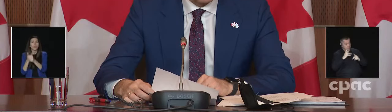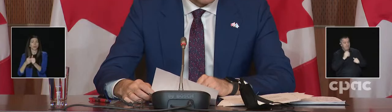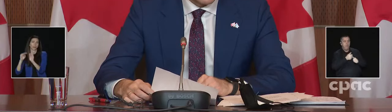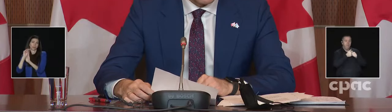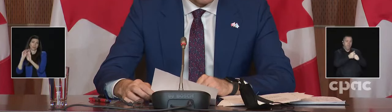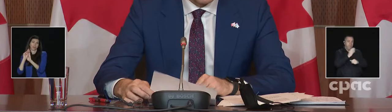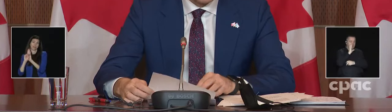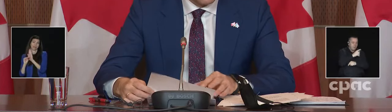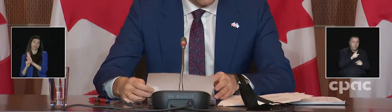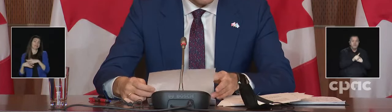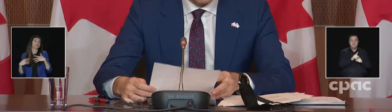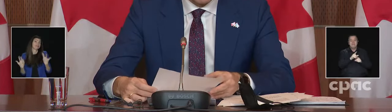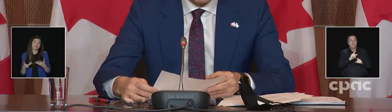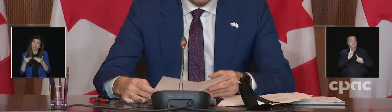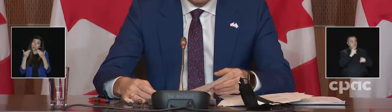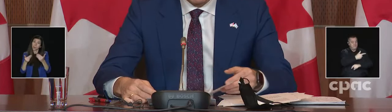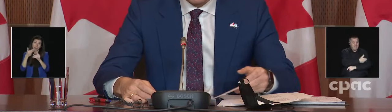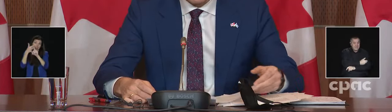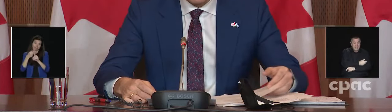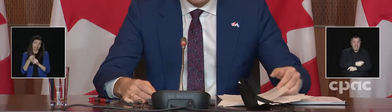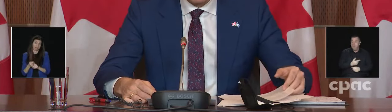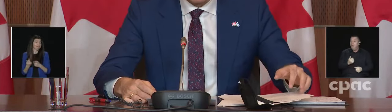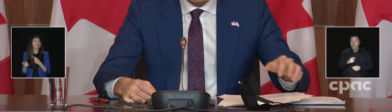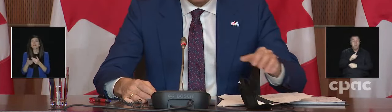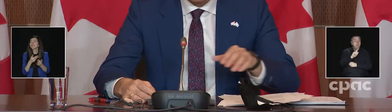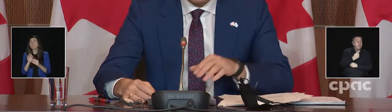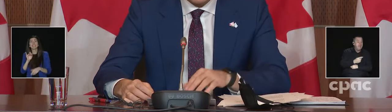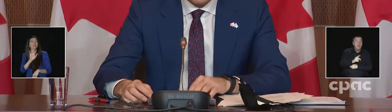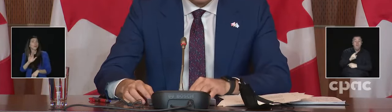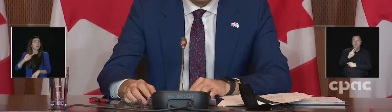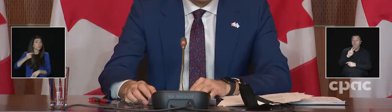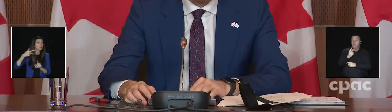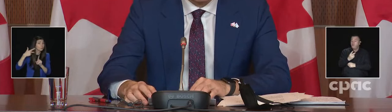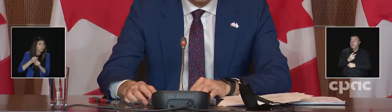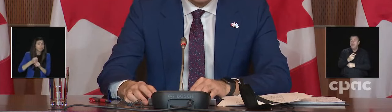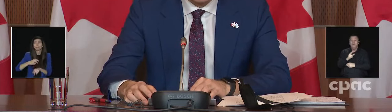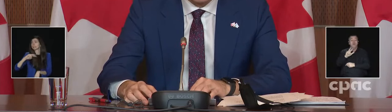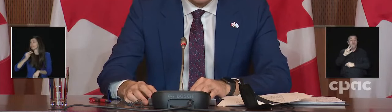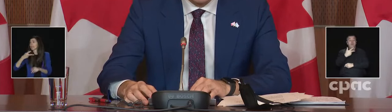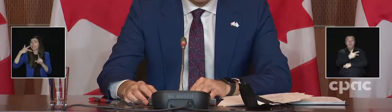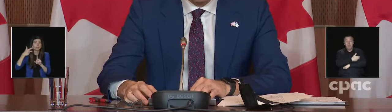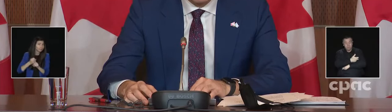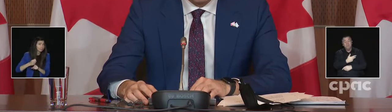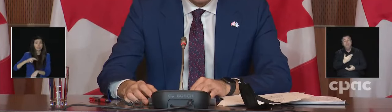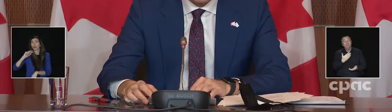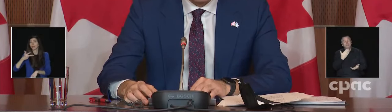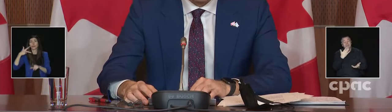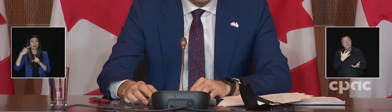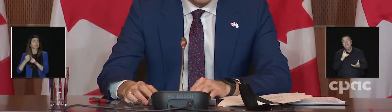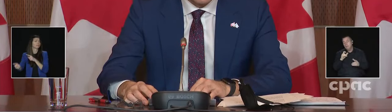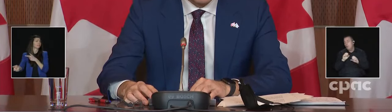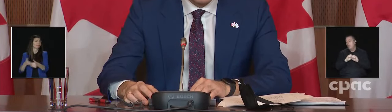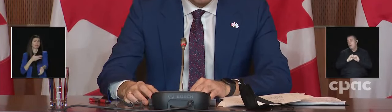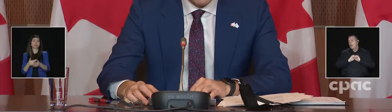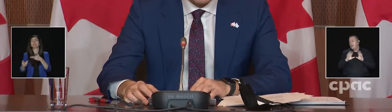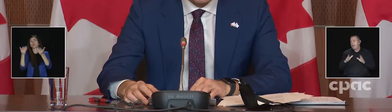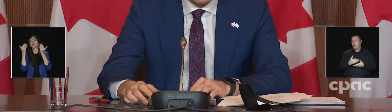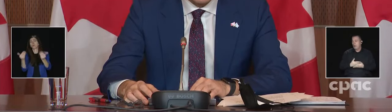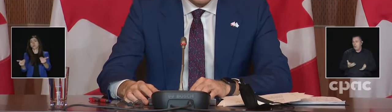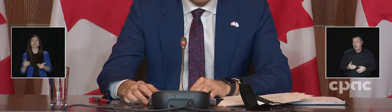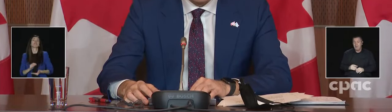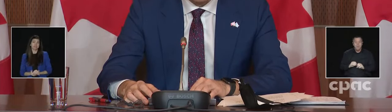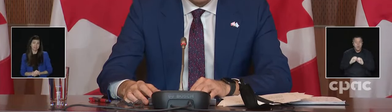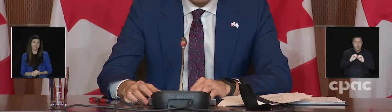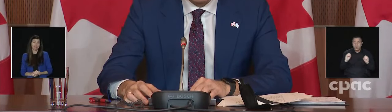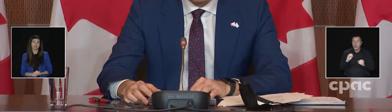first, your second, or your booster dose. Let's be clear. No drug, including